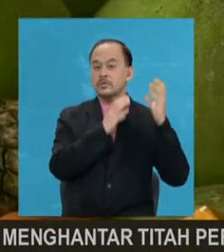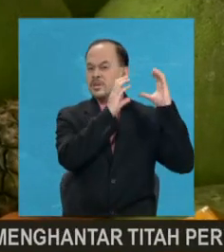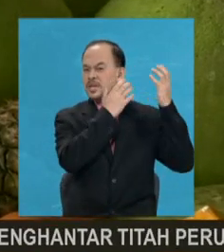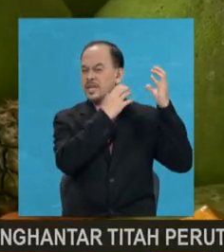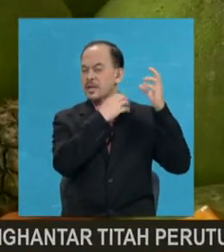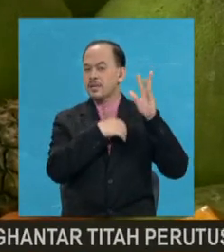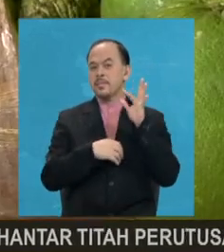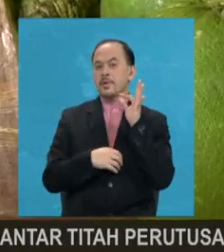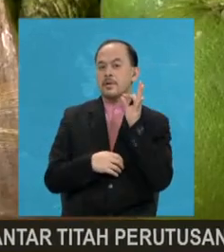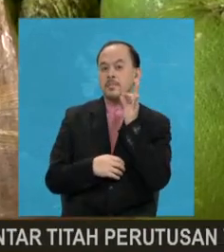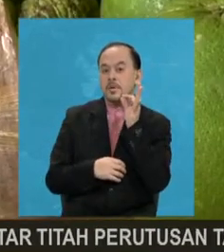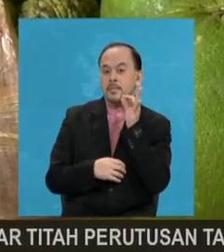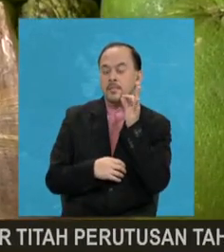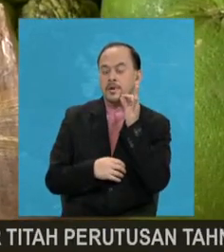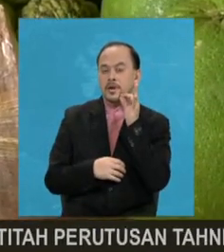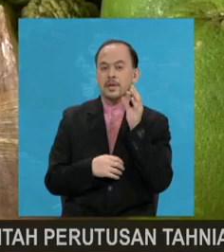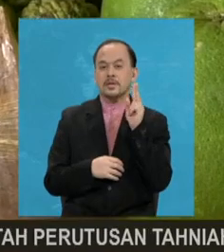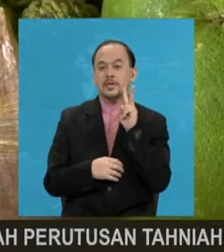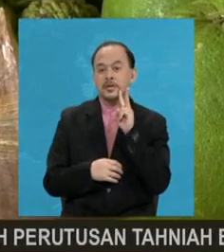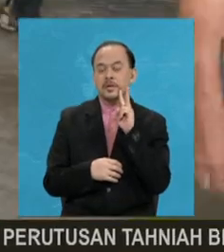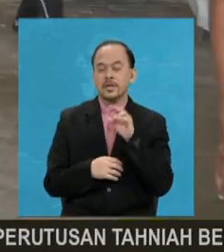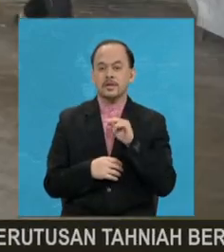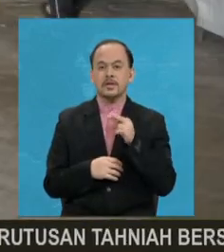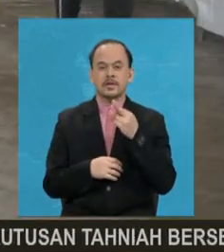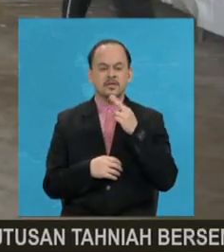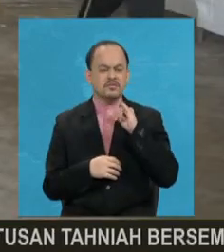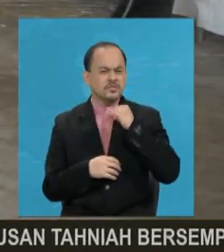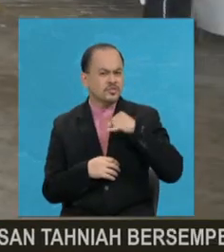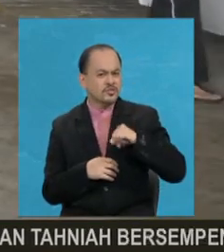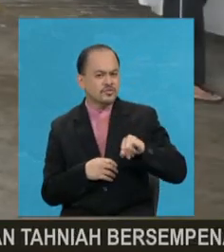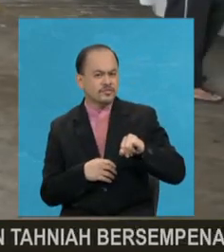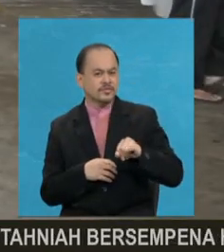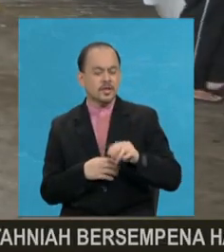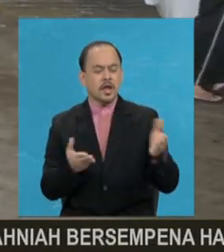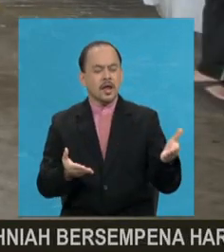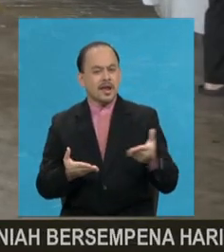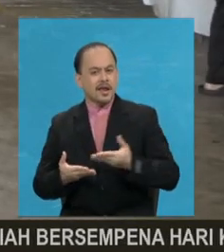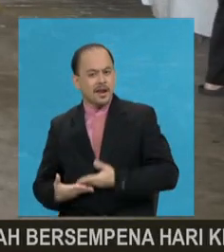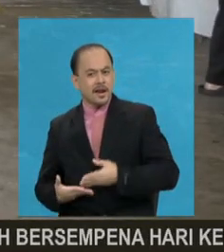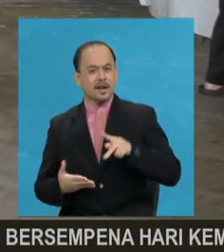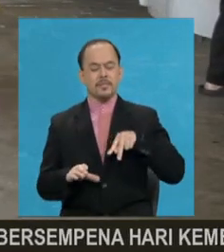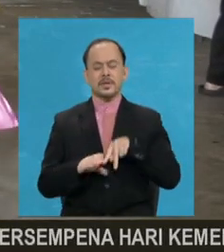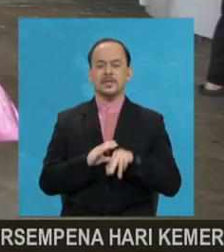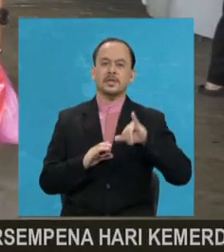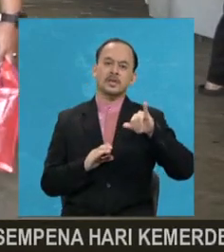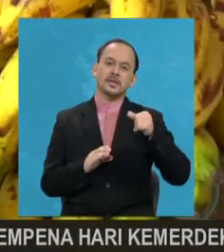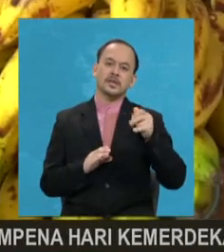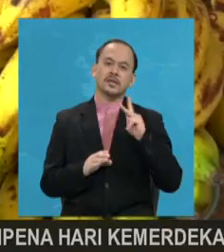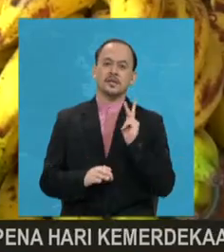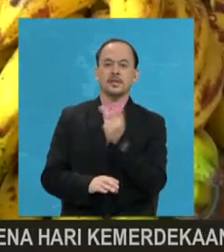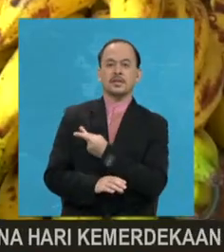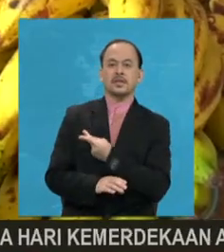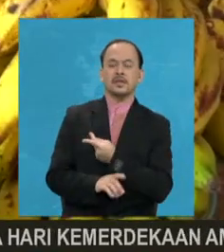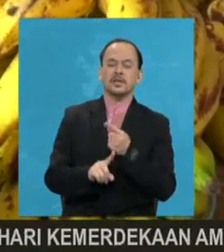acar buah dan sayur serta jeruk kurang ramai adalah dilalukan untuk berkunjung ke pasar kita di yang diadakan